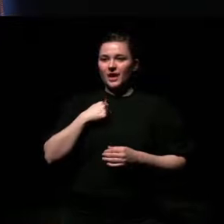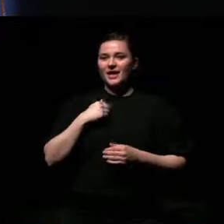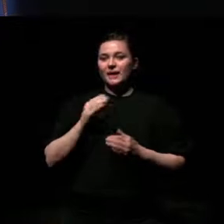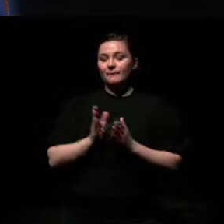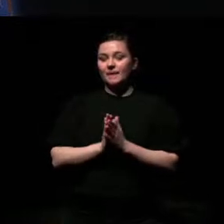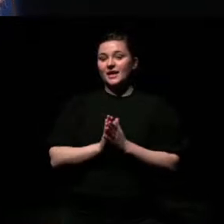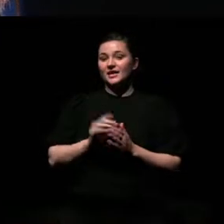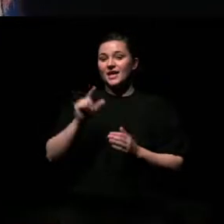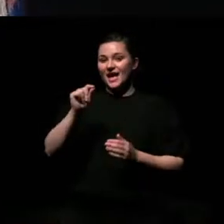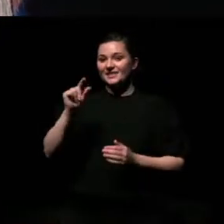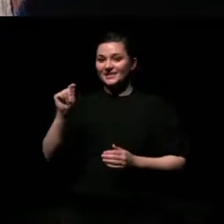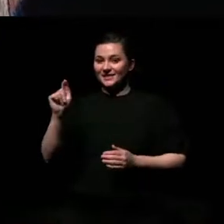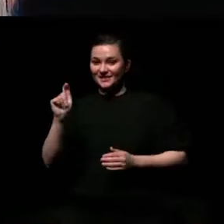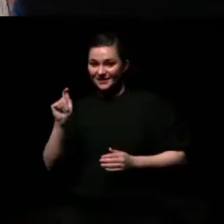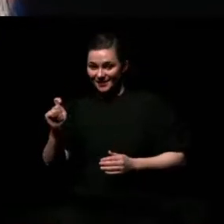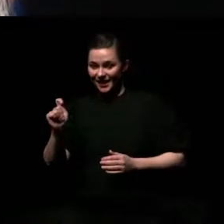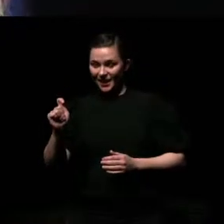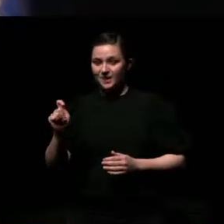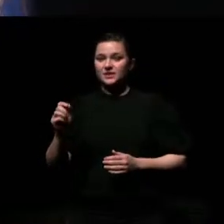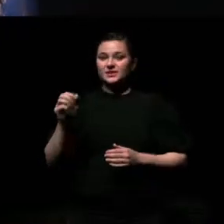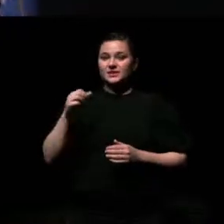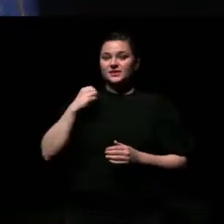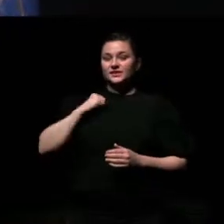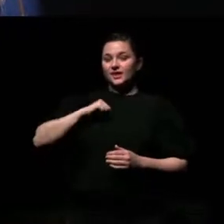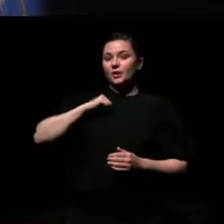SST, sameinstudent Trondheim.